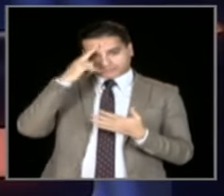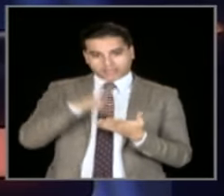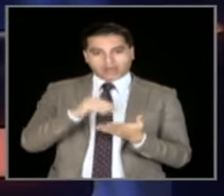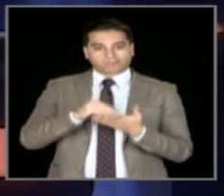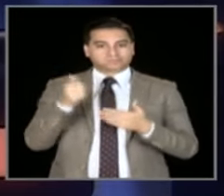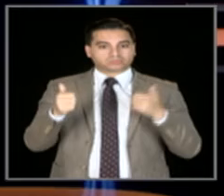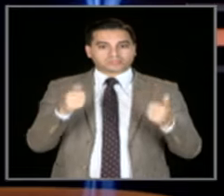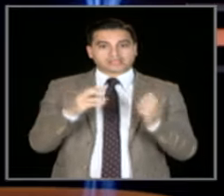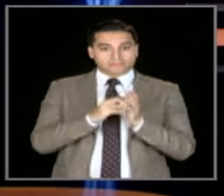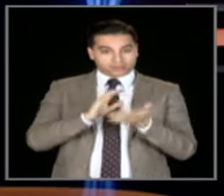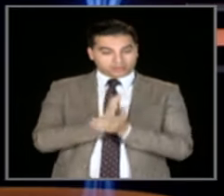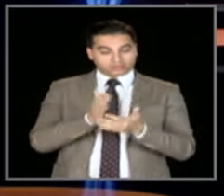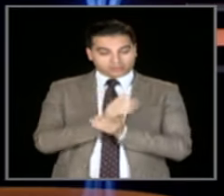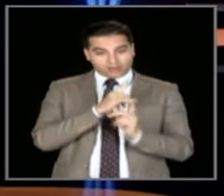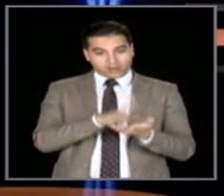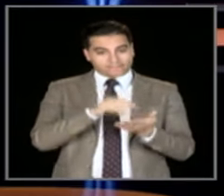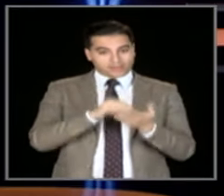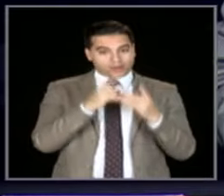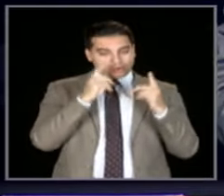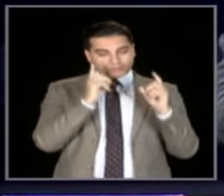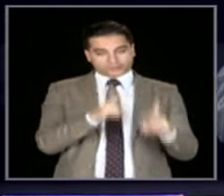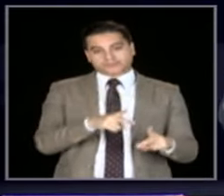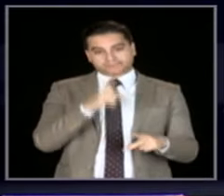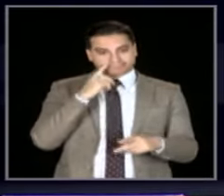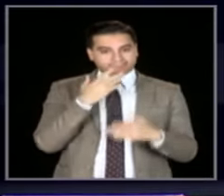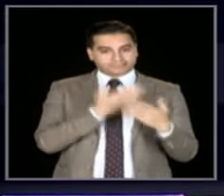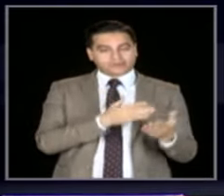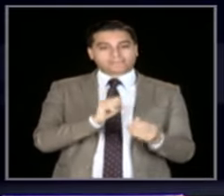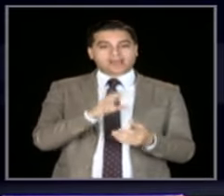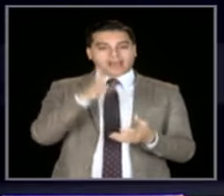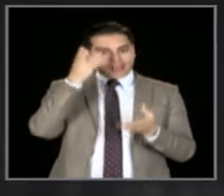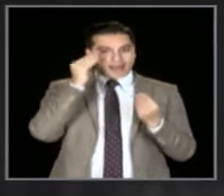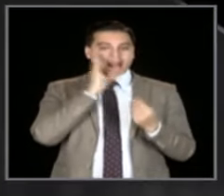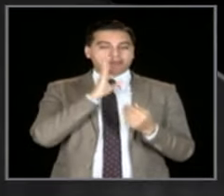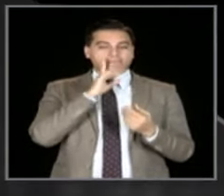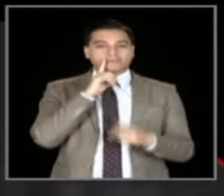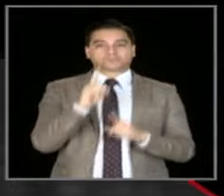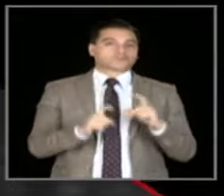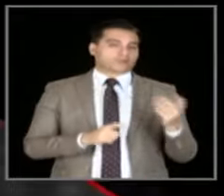الأول. جامعة طنطا إن شاء الله. طنطا هتبتدوا الأول. وأول فقرة هي فقرة العلم.